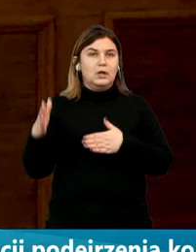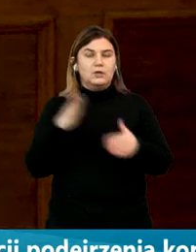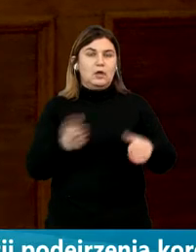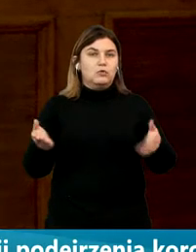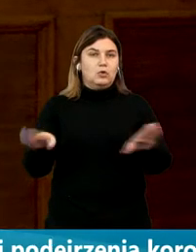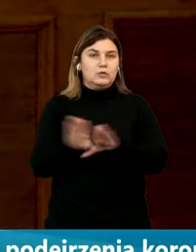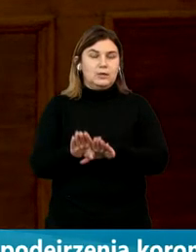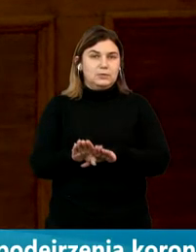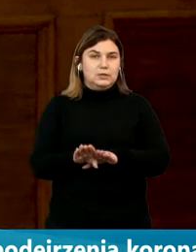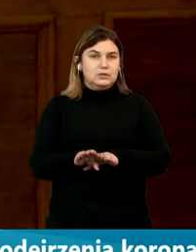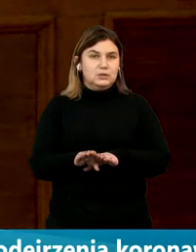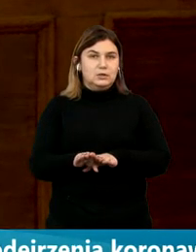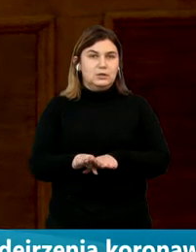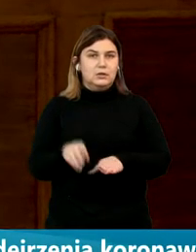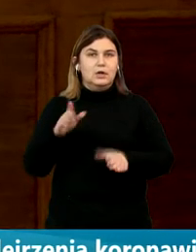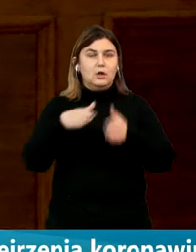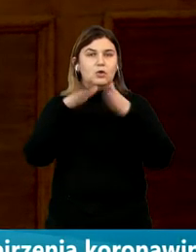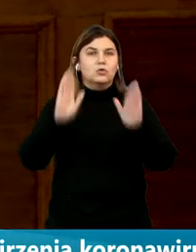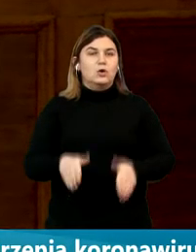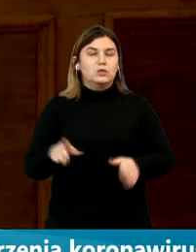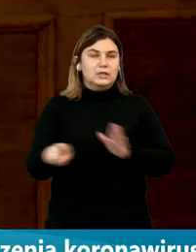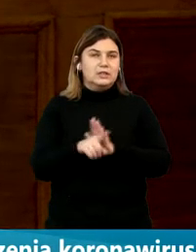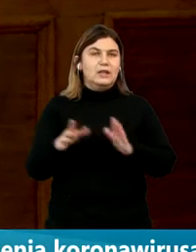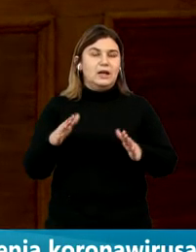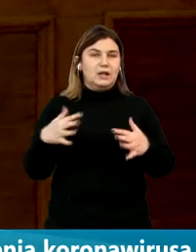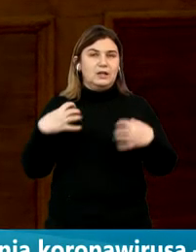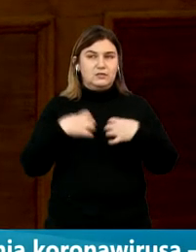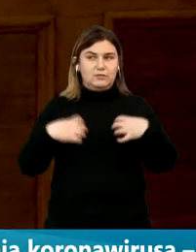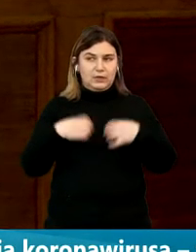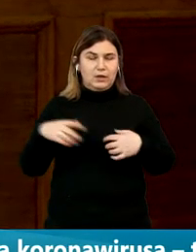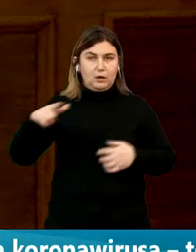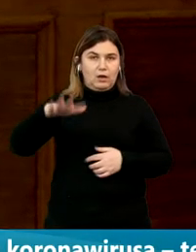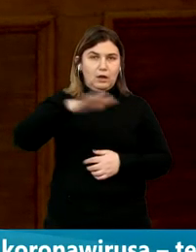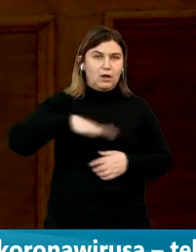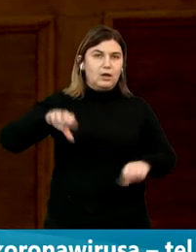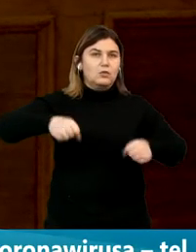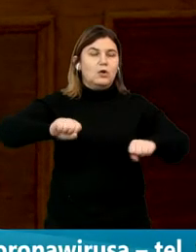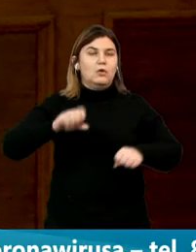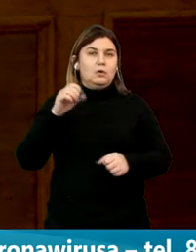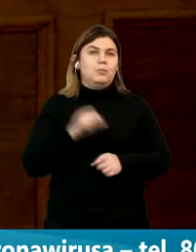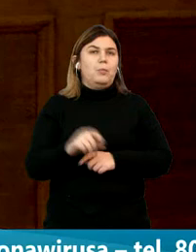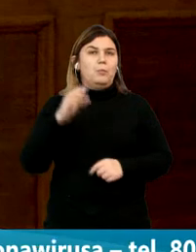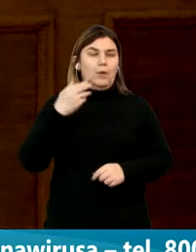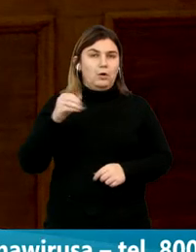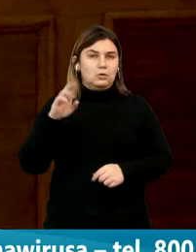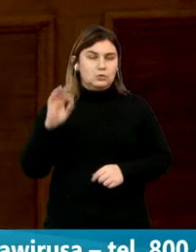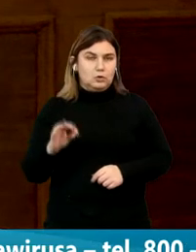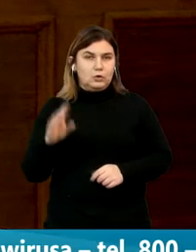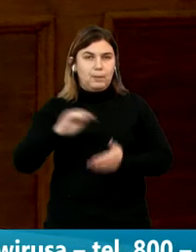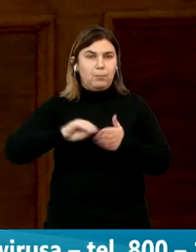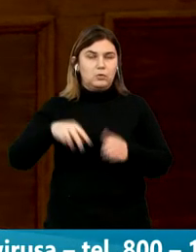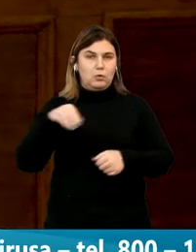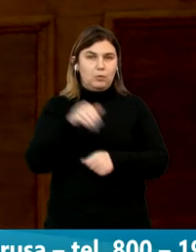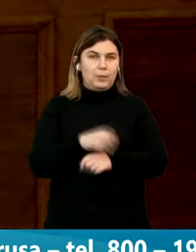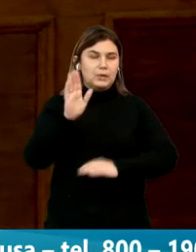zamknięcia schroniska dla zwierząt w okolicy toru motocrossowego. Wiemy, że jesteśmy już po podpisaniu umowy na